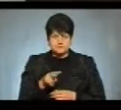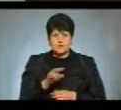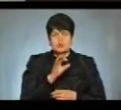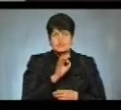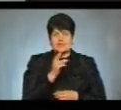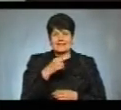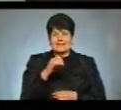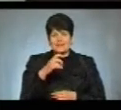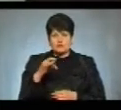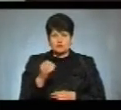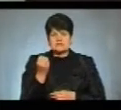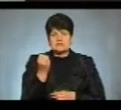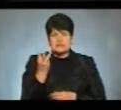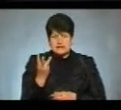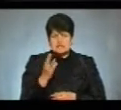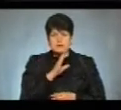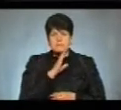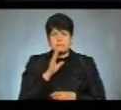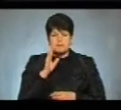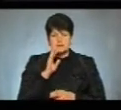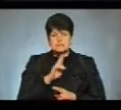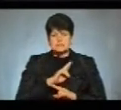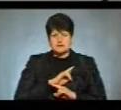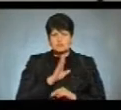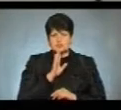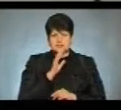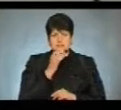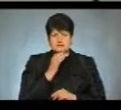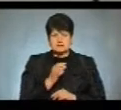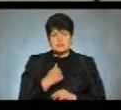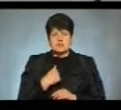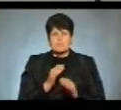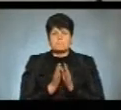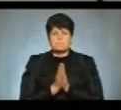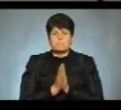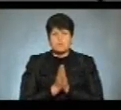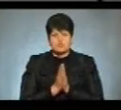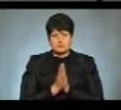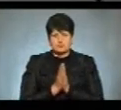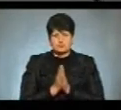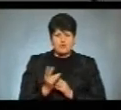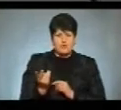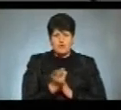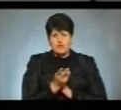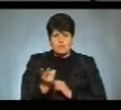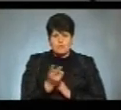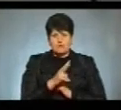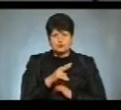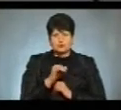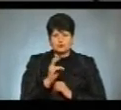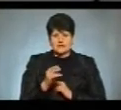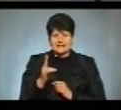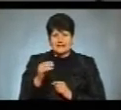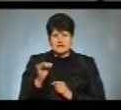– 13. Матір загиблої Лариса Кордупель сказала: «Я прошу їм обом, як Лукачу, так